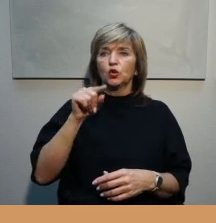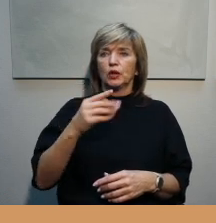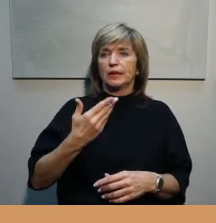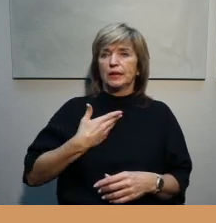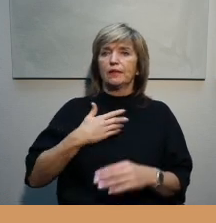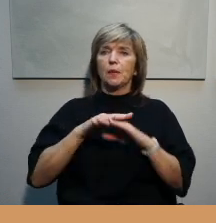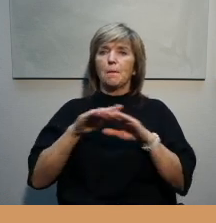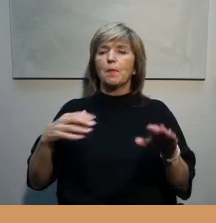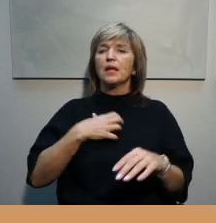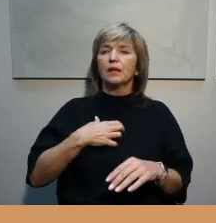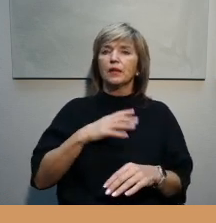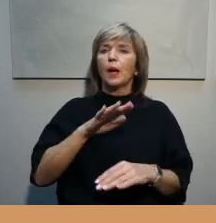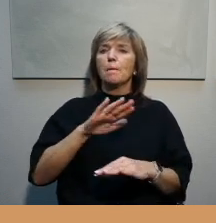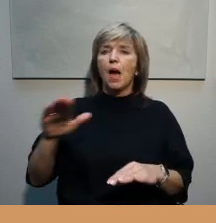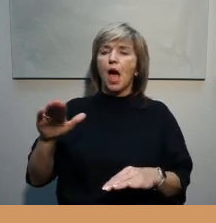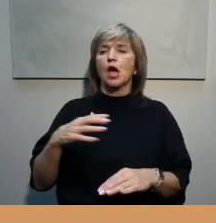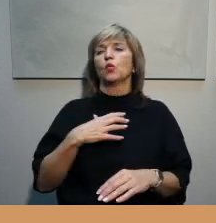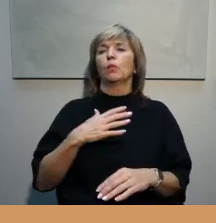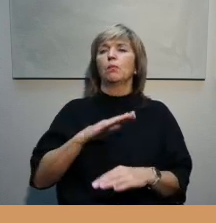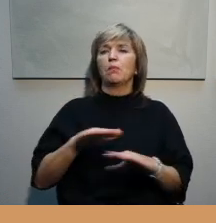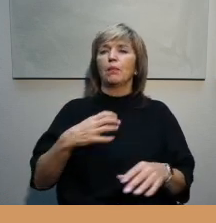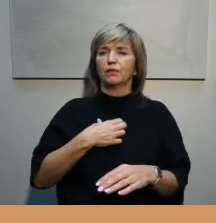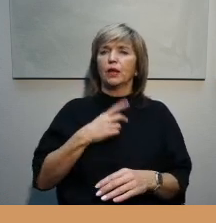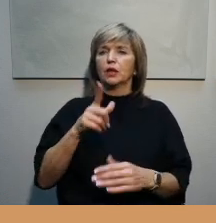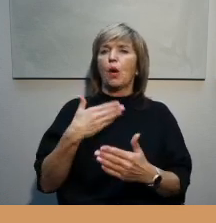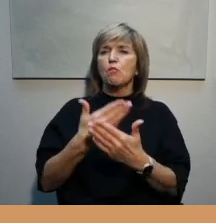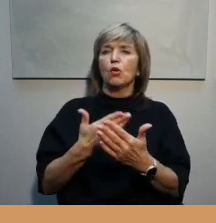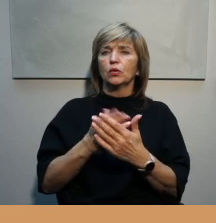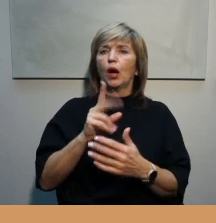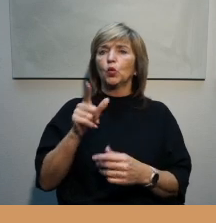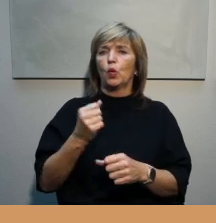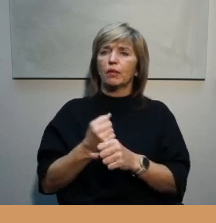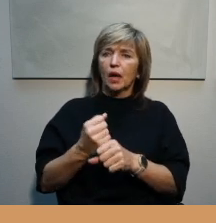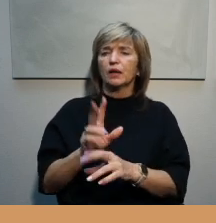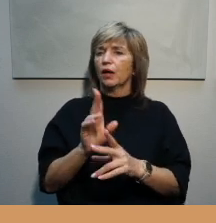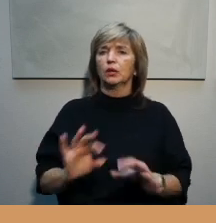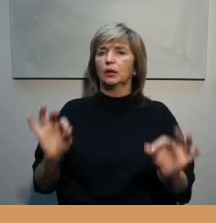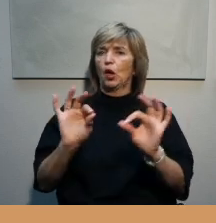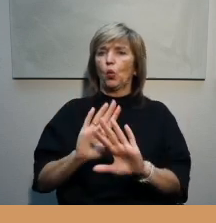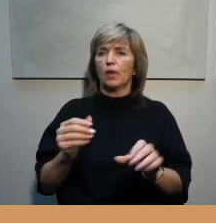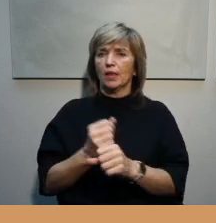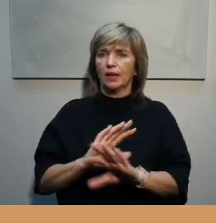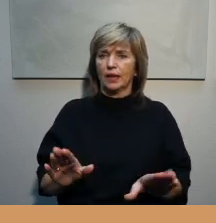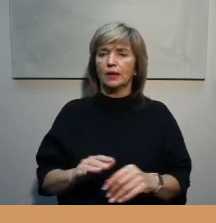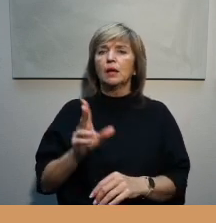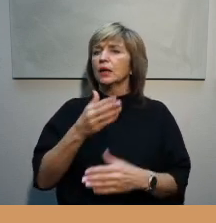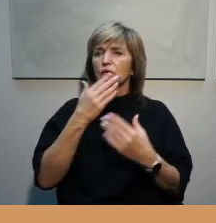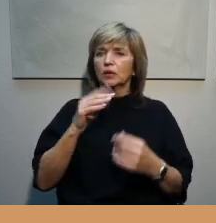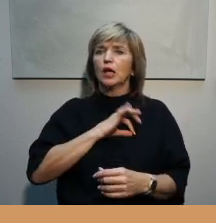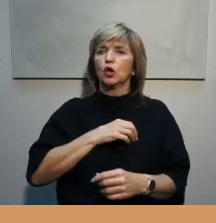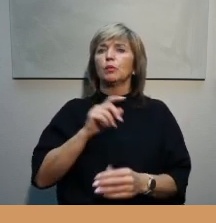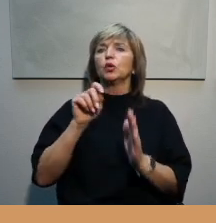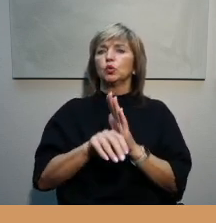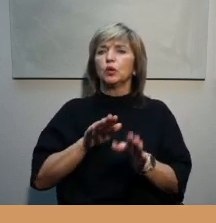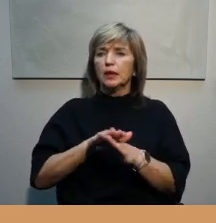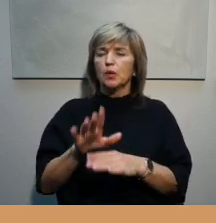dzīves pamatvajadzības, ja bērnu pamatvajadzības, kas motivē viņus kaut ko darīt vai nedarīt, bet tas nav viss. Krimināla soda